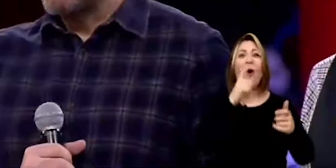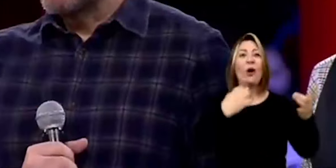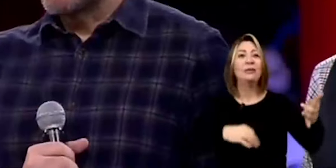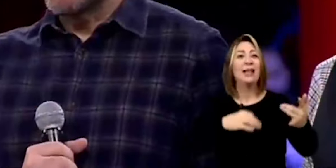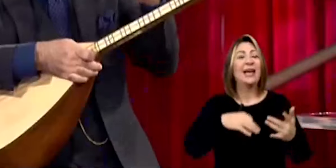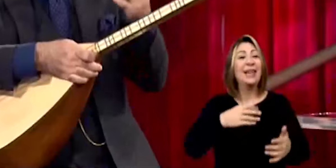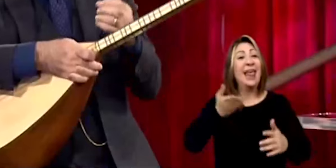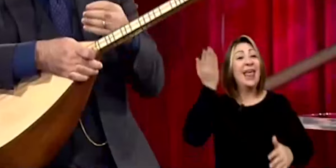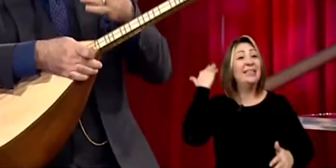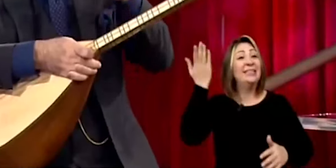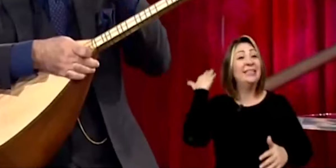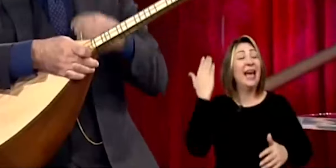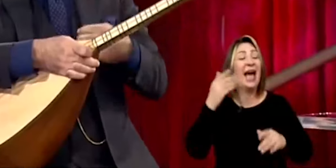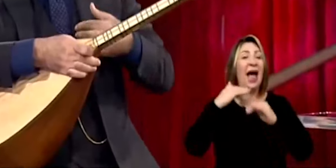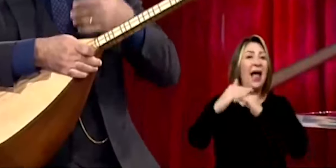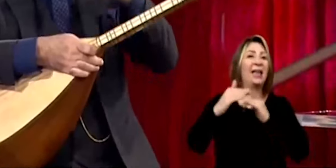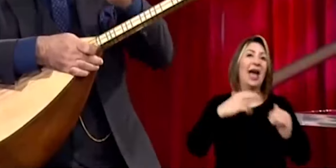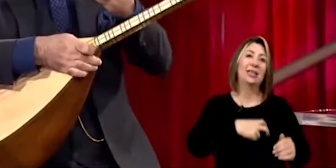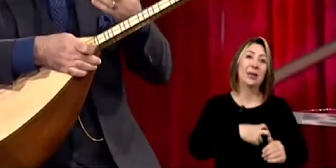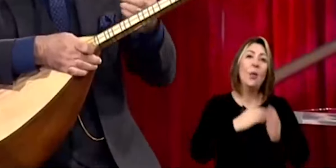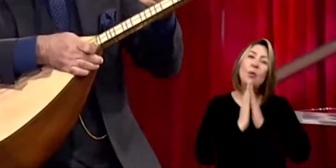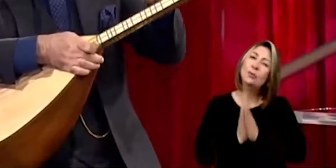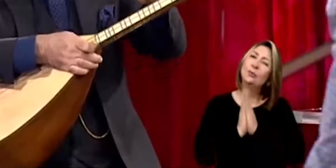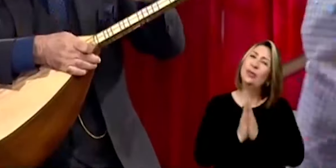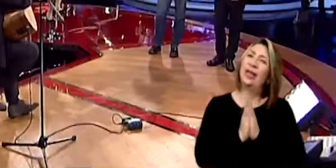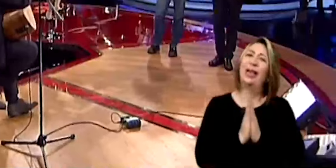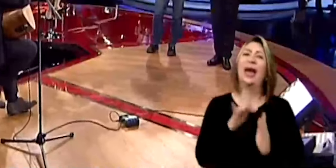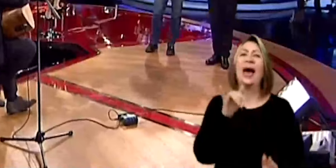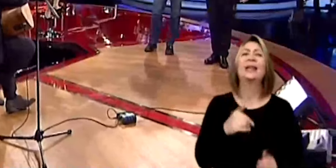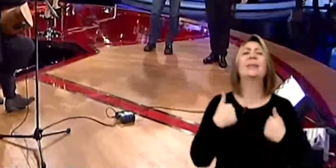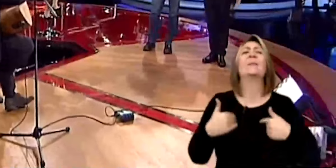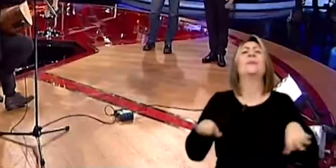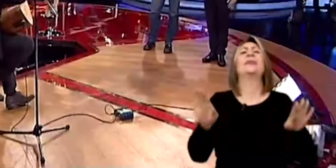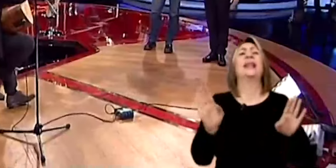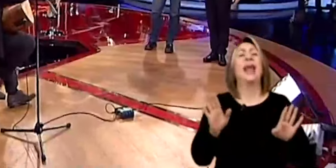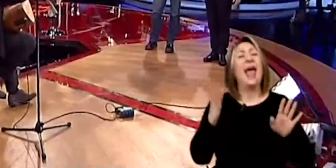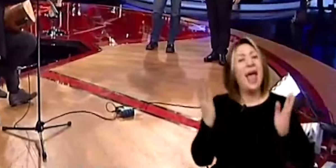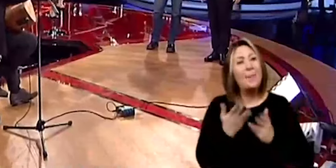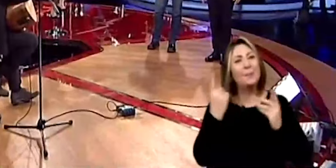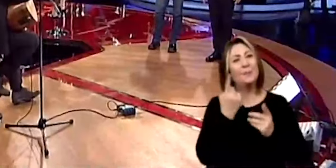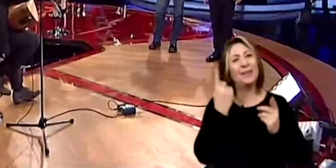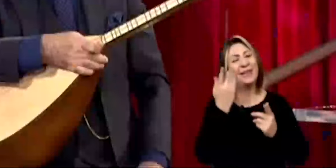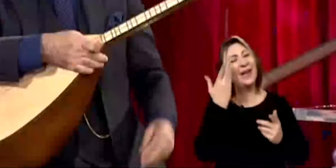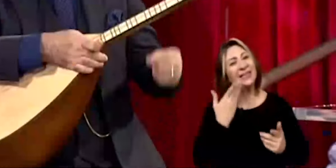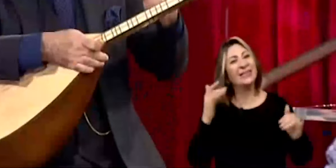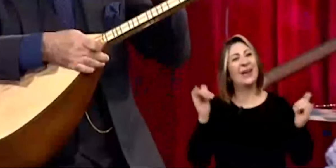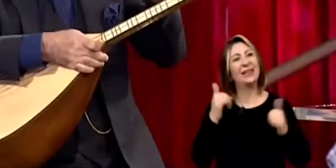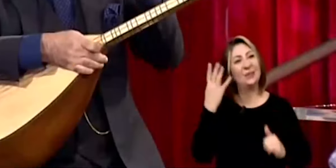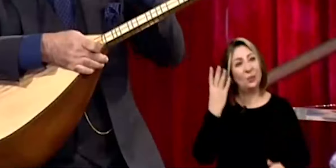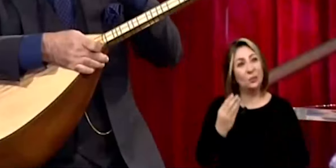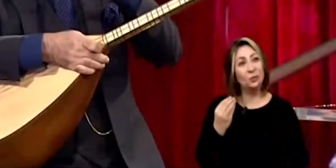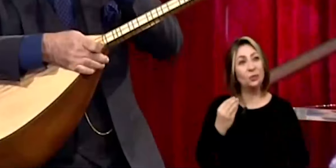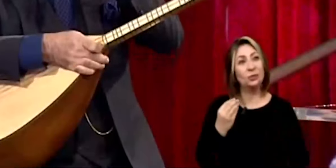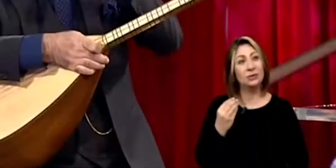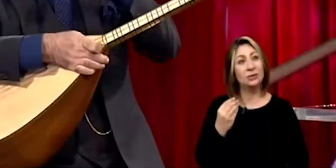eski halk aşıklarından özür dileyerek haddimiz olmayarak bu hem şey olsun, böyle bir hoşluk, eğlence olsun.